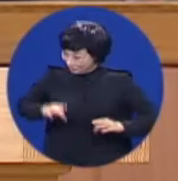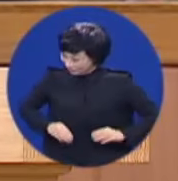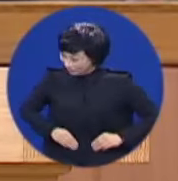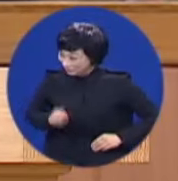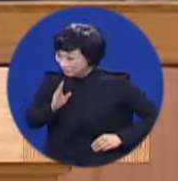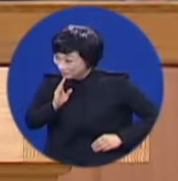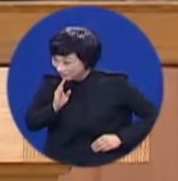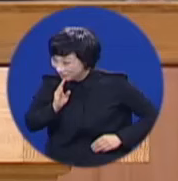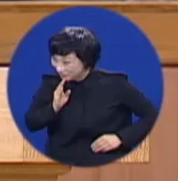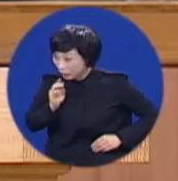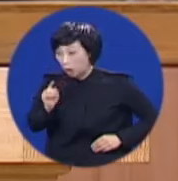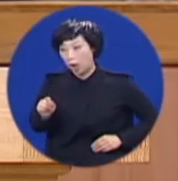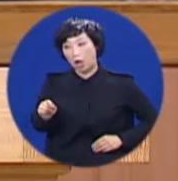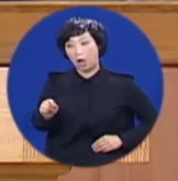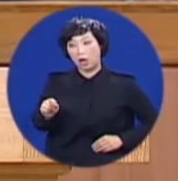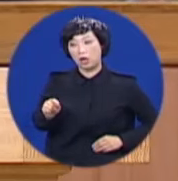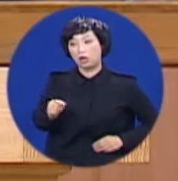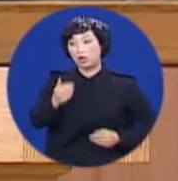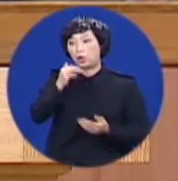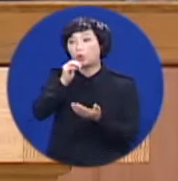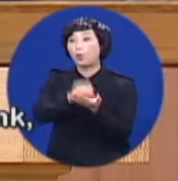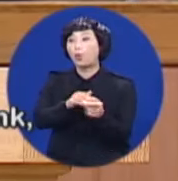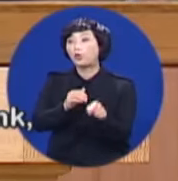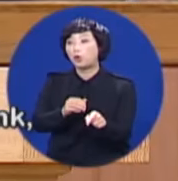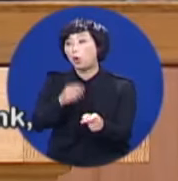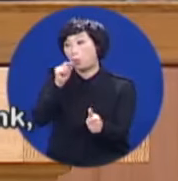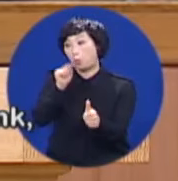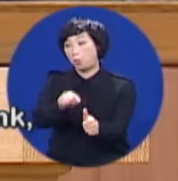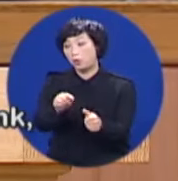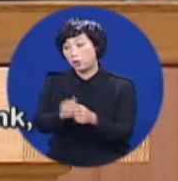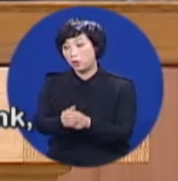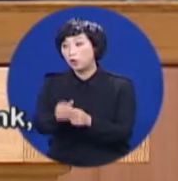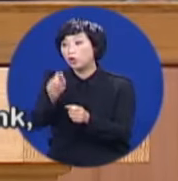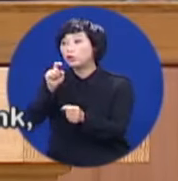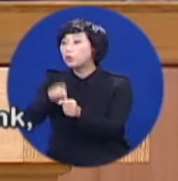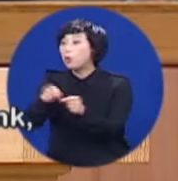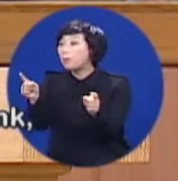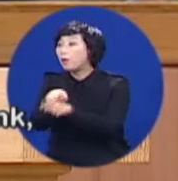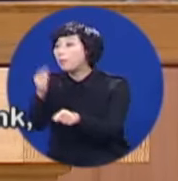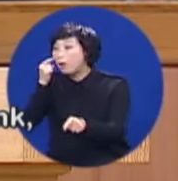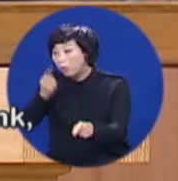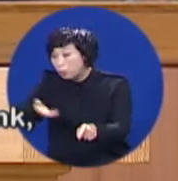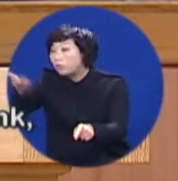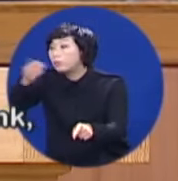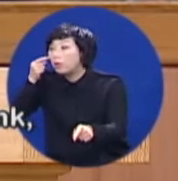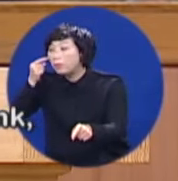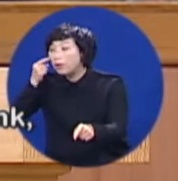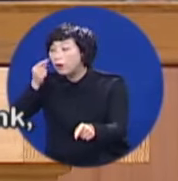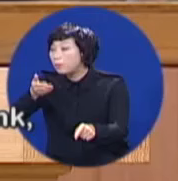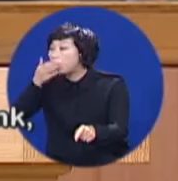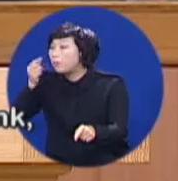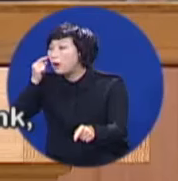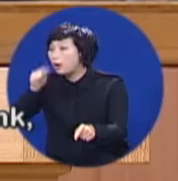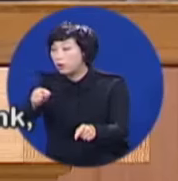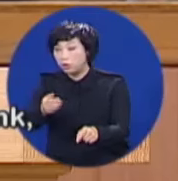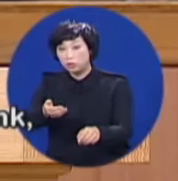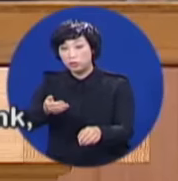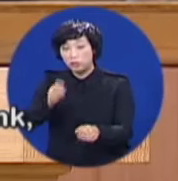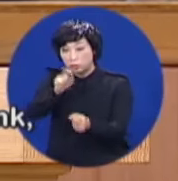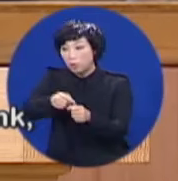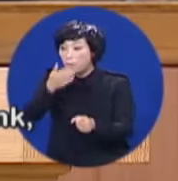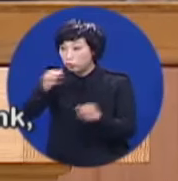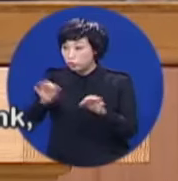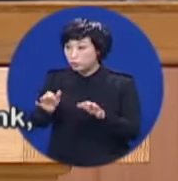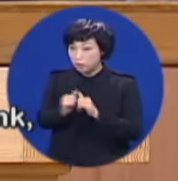줄였지. 이 똑똑 돌을 명하여 똑똥이가 되어서 먹어라. 그럼 떡 먹는 순간